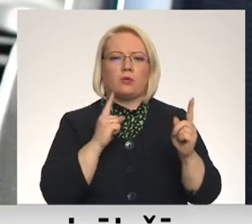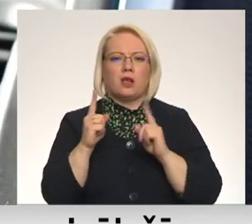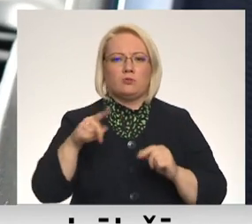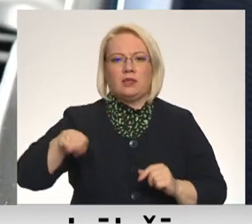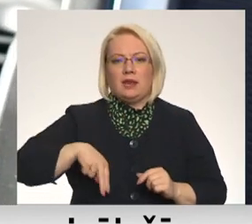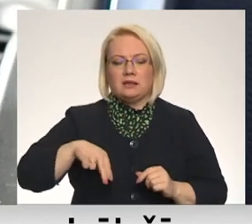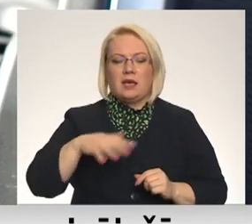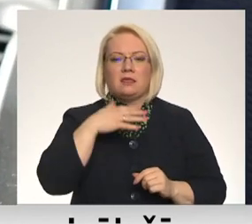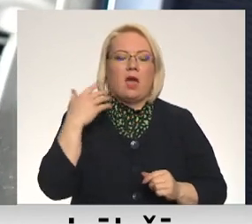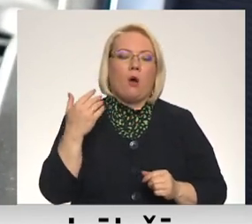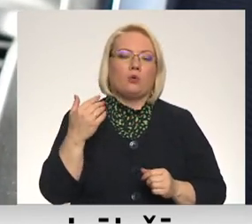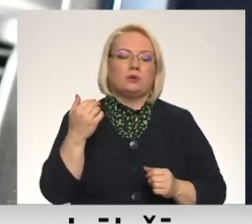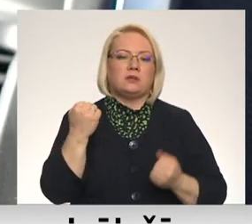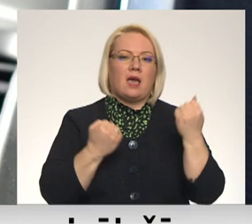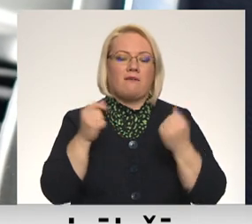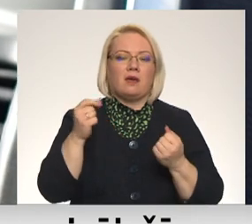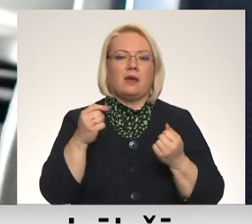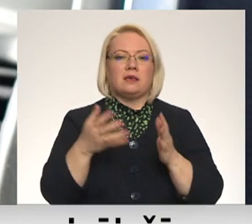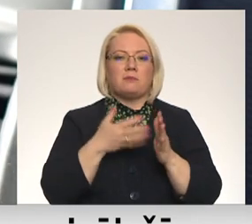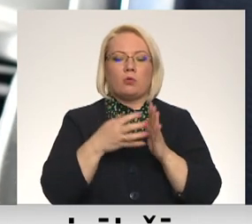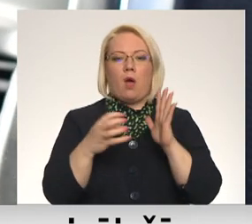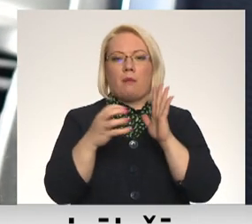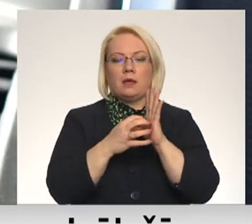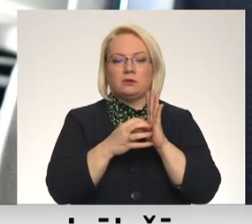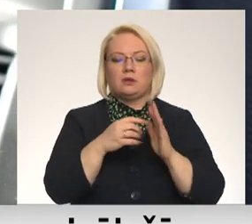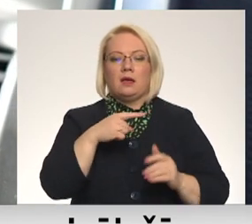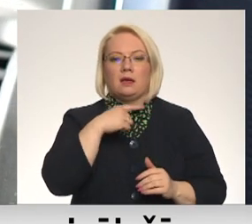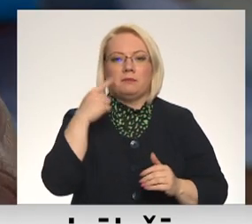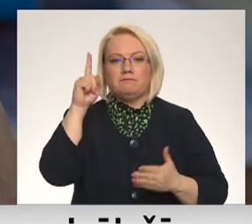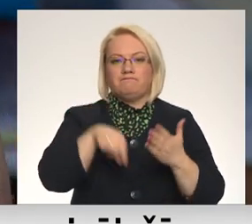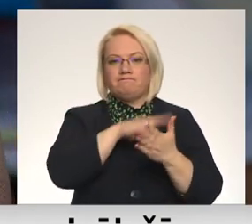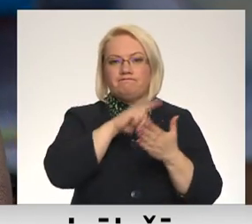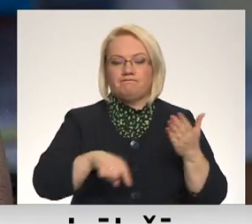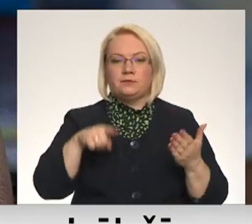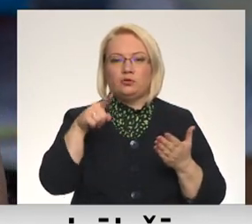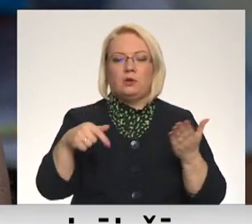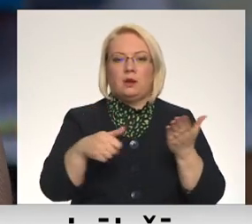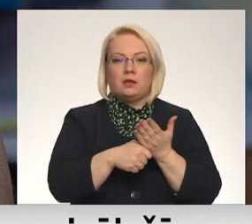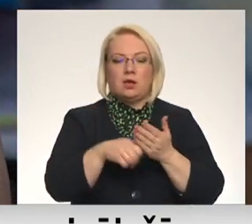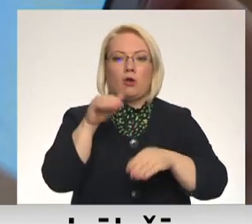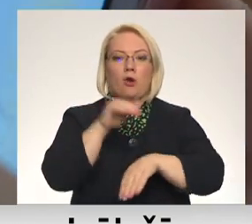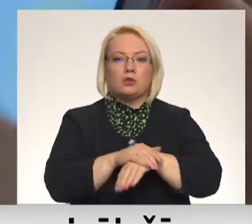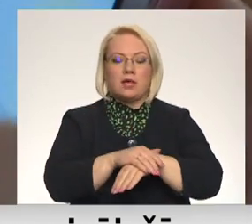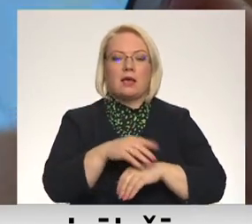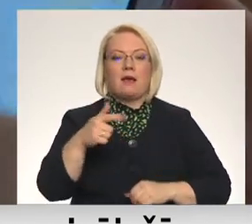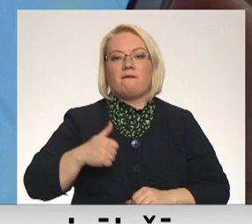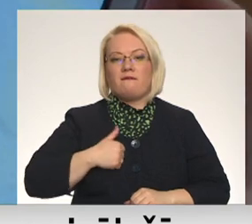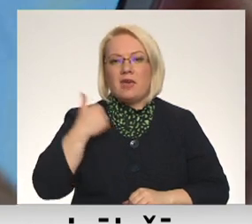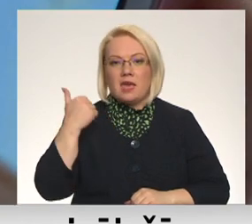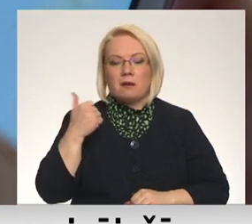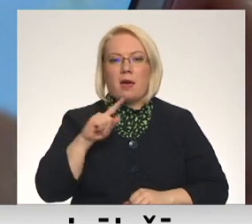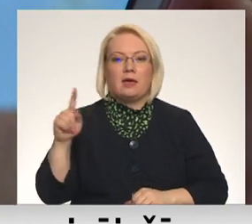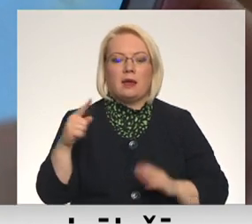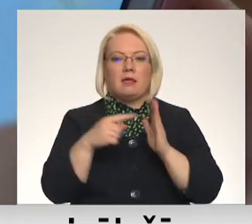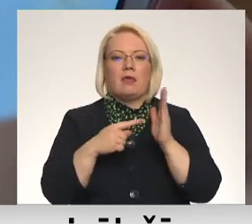Vairākums vadītāji izmanto vairākas aplikācijas. Lēmums anulēt šī uzņēmuma reģistrāciju pieņemts, konstatējot, ka uzņēmums veic datu